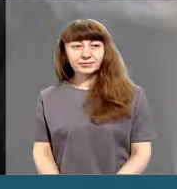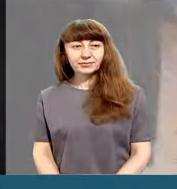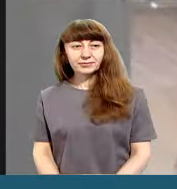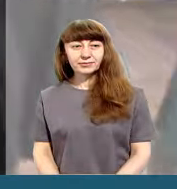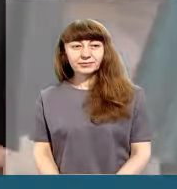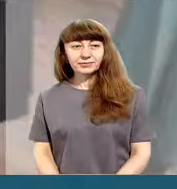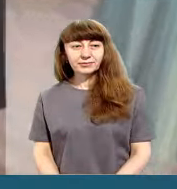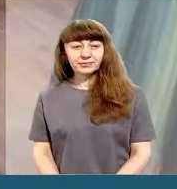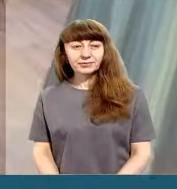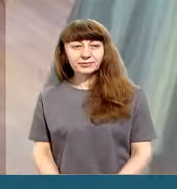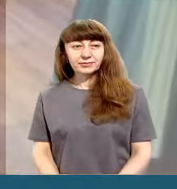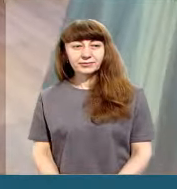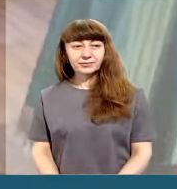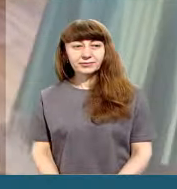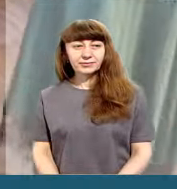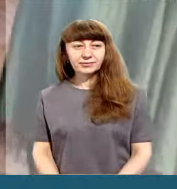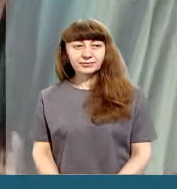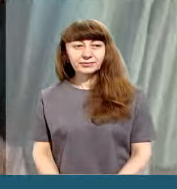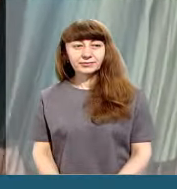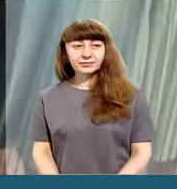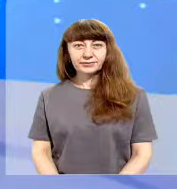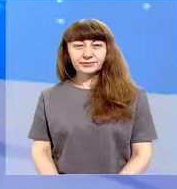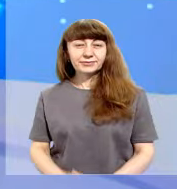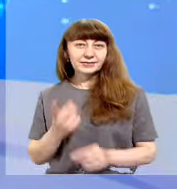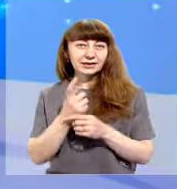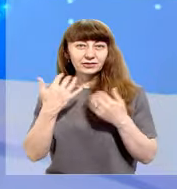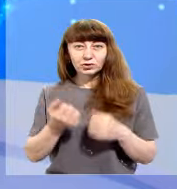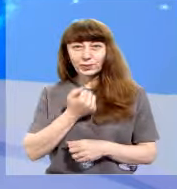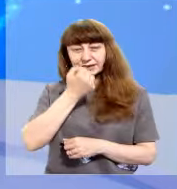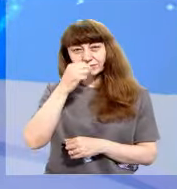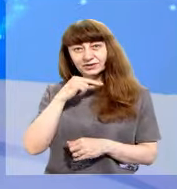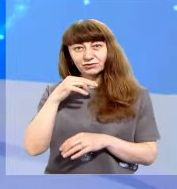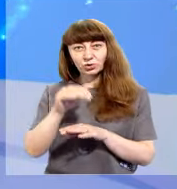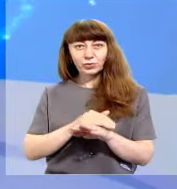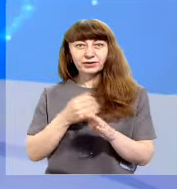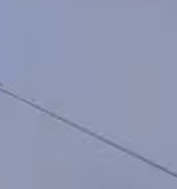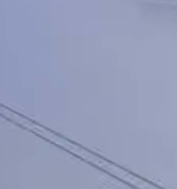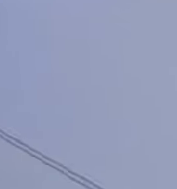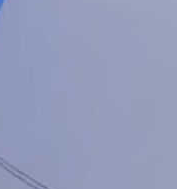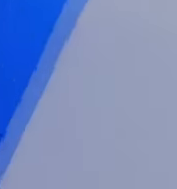Маргарита Иванова, Олег Сытник, телеканал «Костанай». На этом все. До встречи.